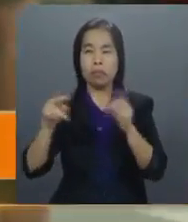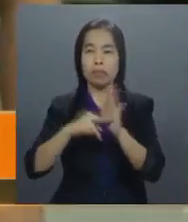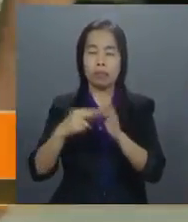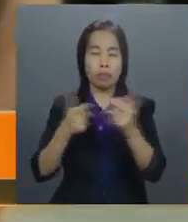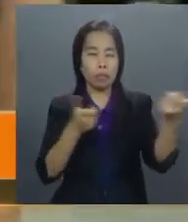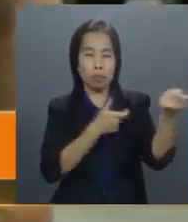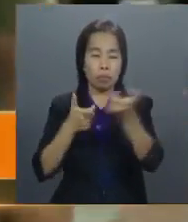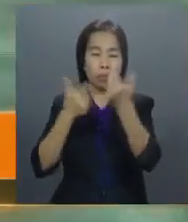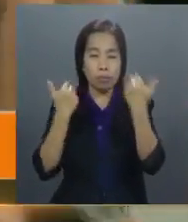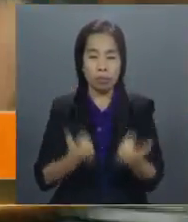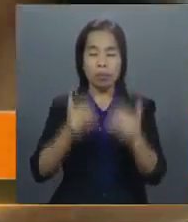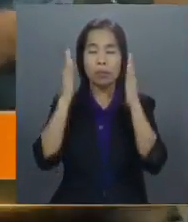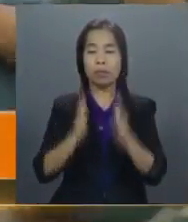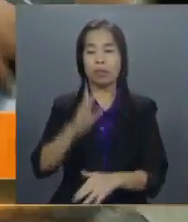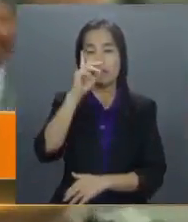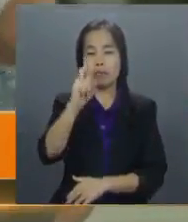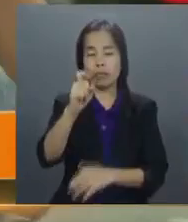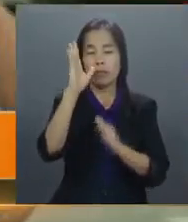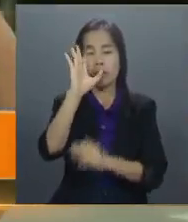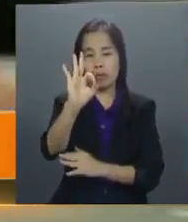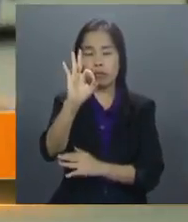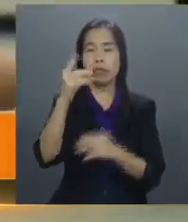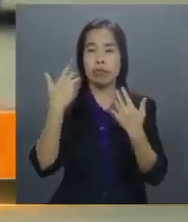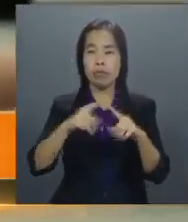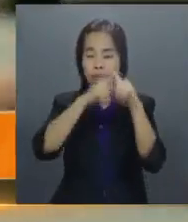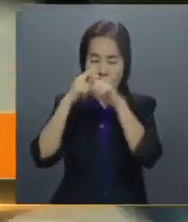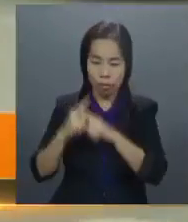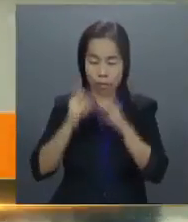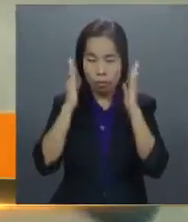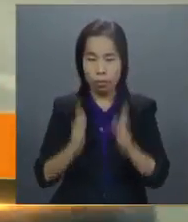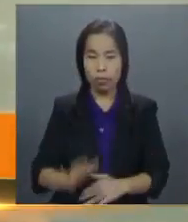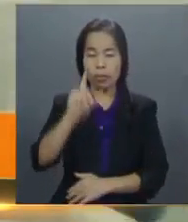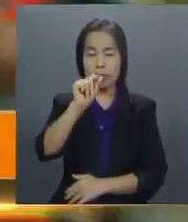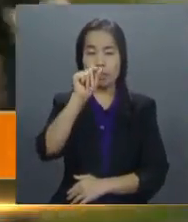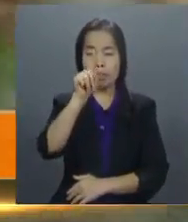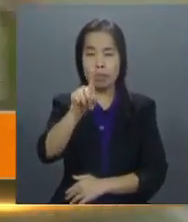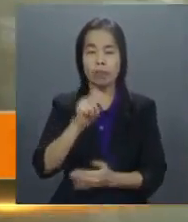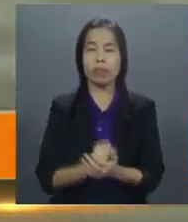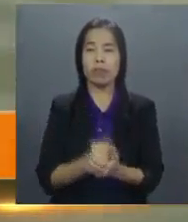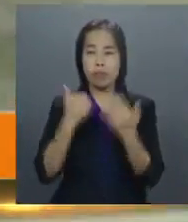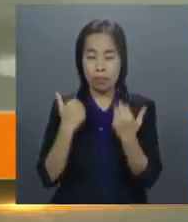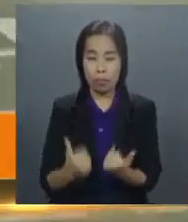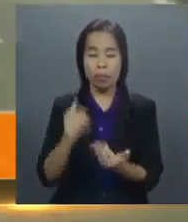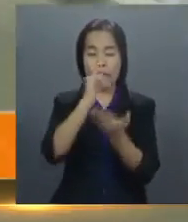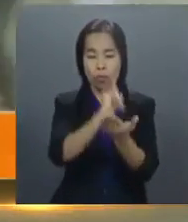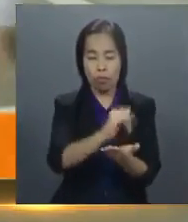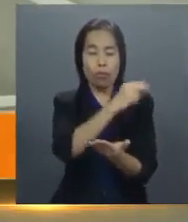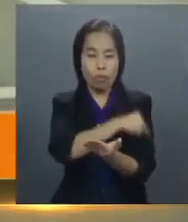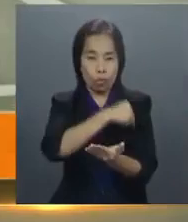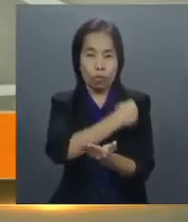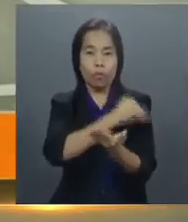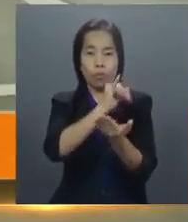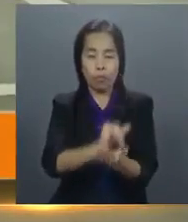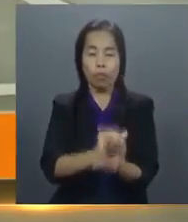ะคะทำให้มีผู้เสียชีวิตอย่างน้อย9คนและบาดเจ็บอีก21คนจำนวนนี้ต้องรักษาตัวที่โรงพยาบาล16ค